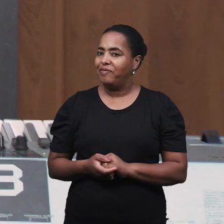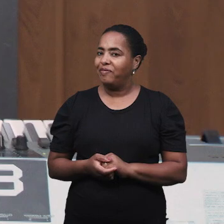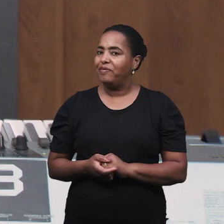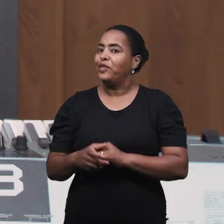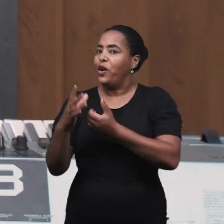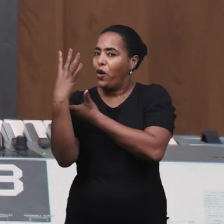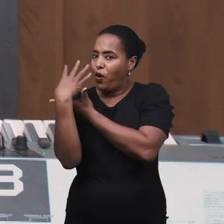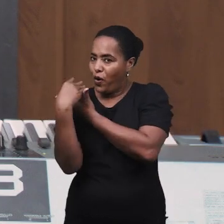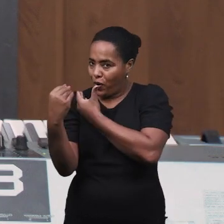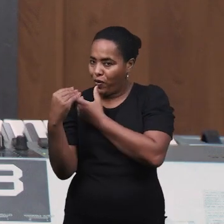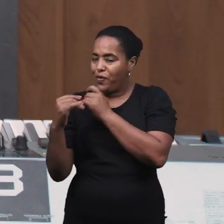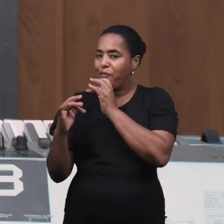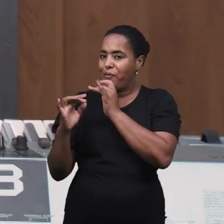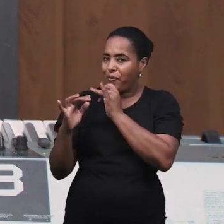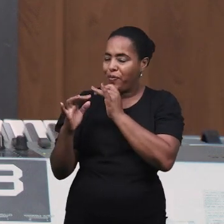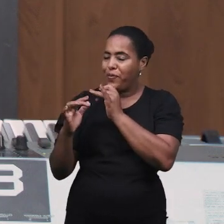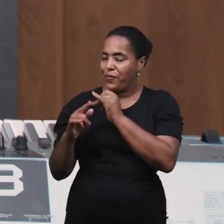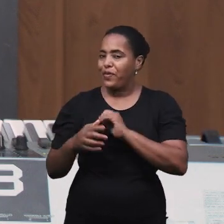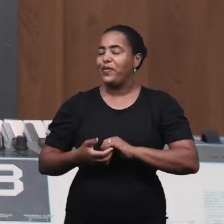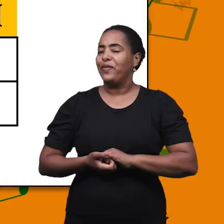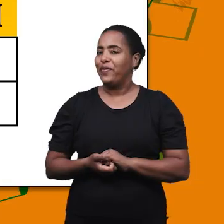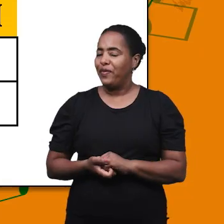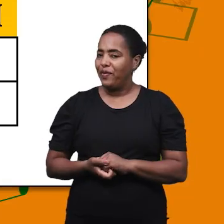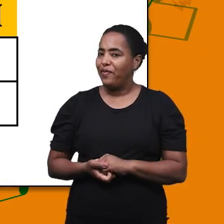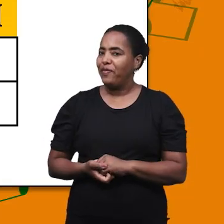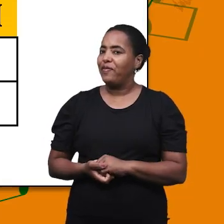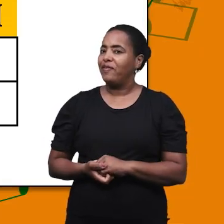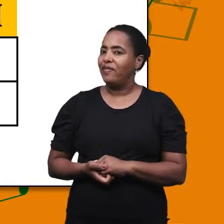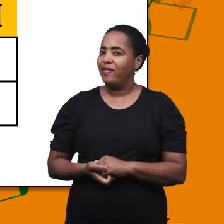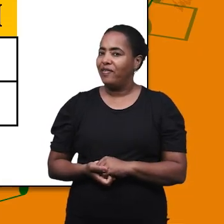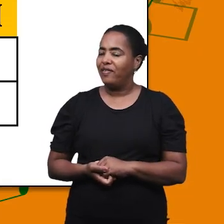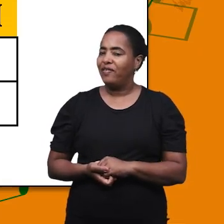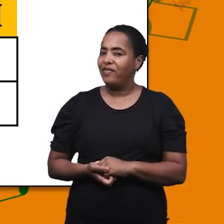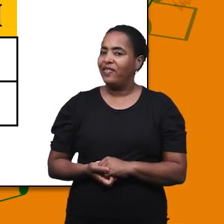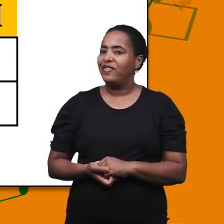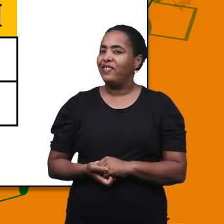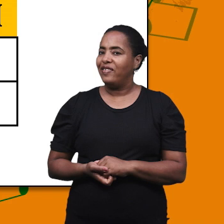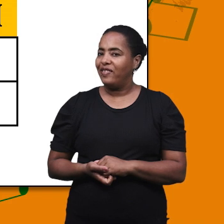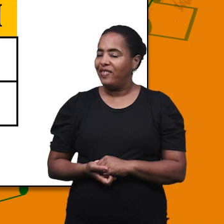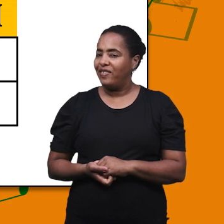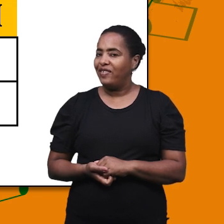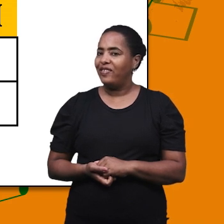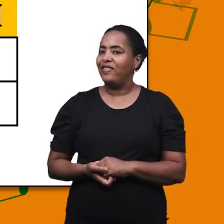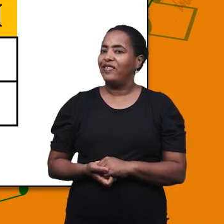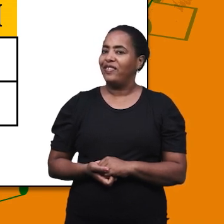flûte. Na flauta. 1, 2, 3, 1, 2.